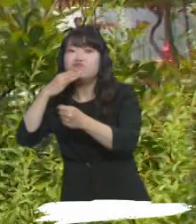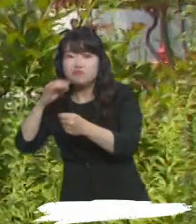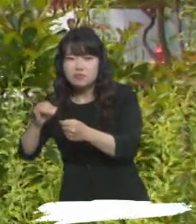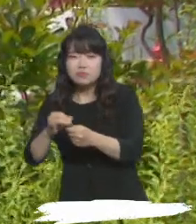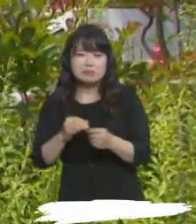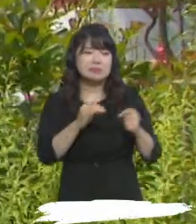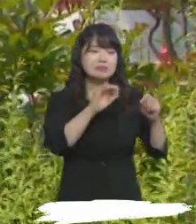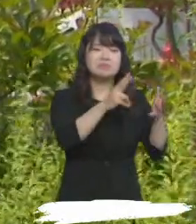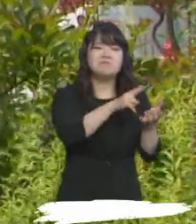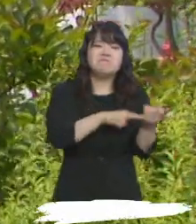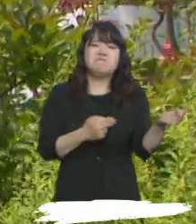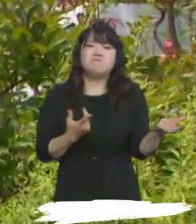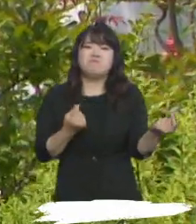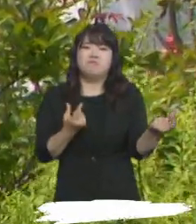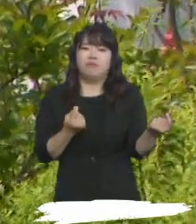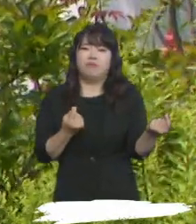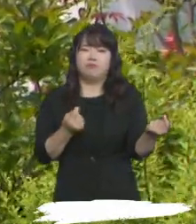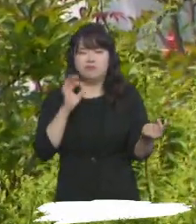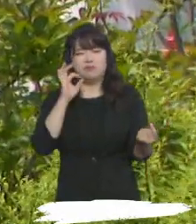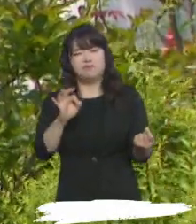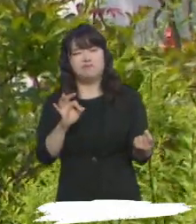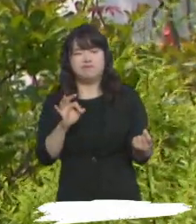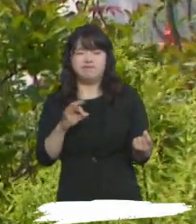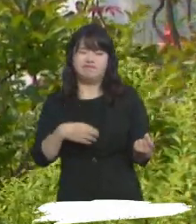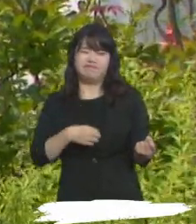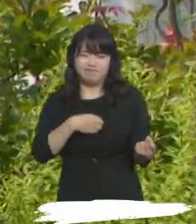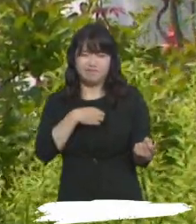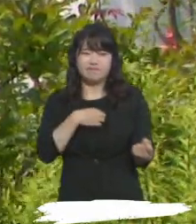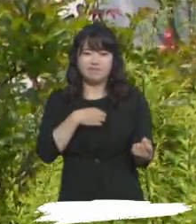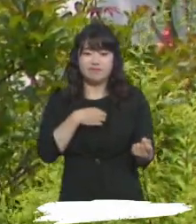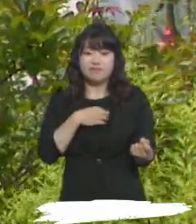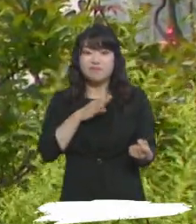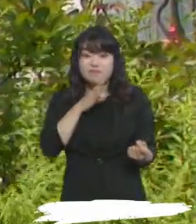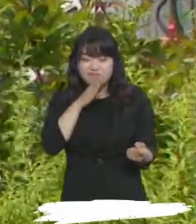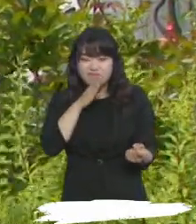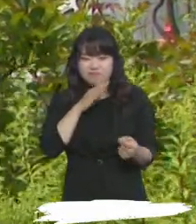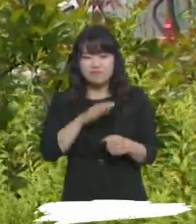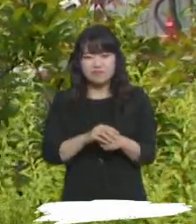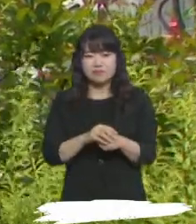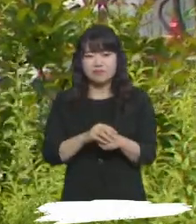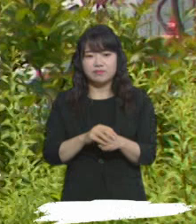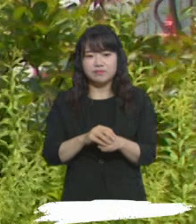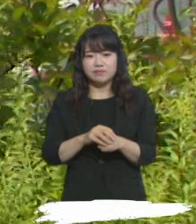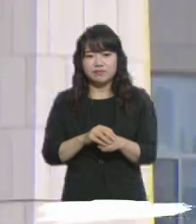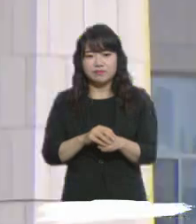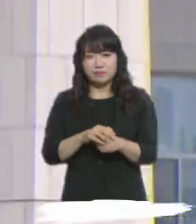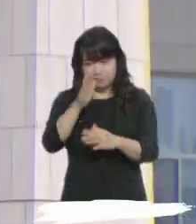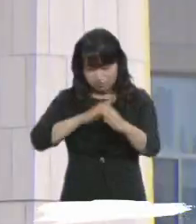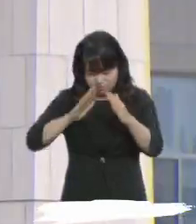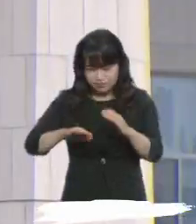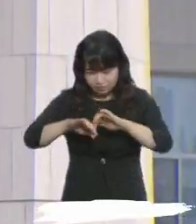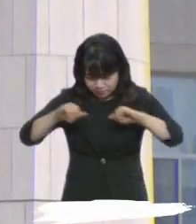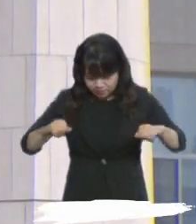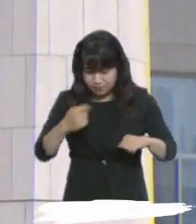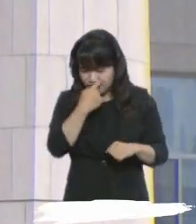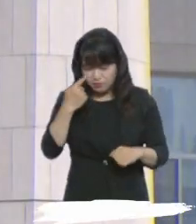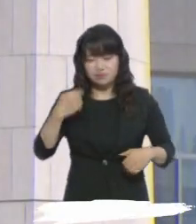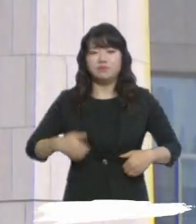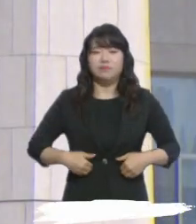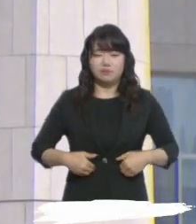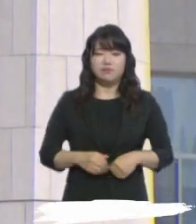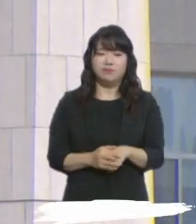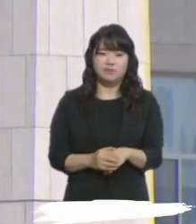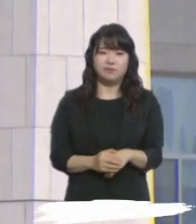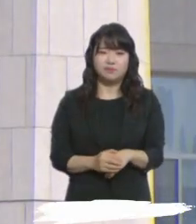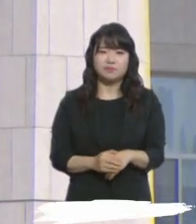않습니까? 뭐 그런 부분에 있어서 공과 시를 따질 거는 아니라고 생각을 합니다. 이에 맞춰